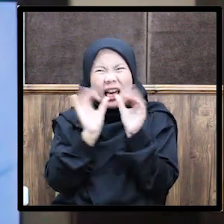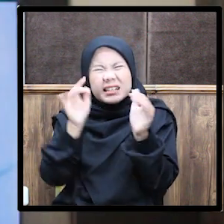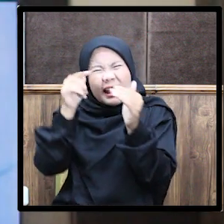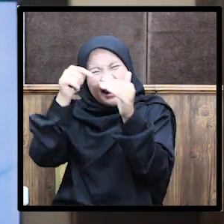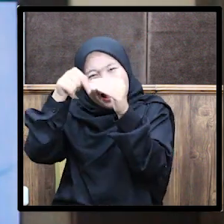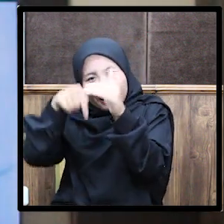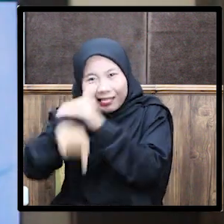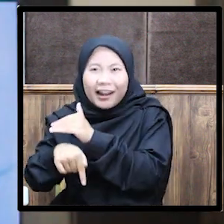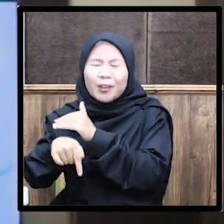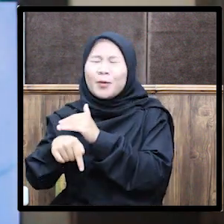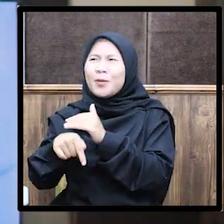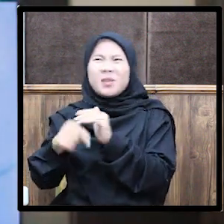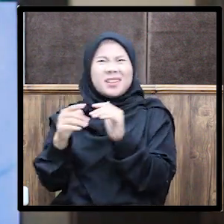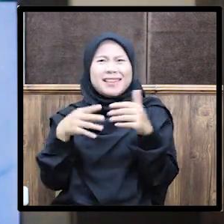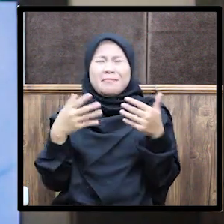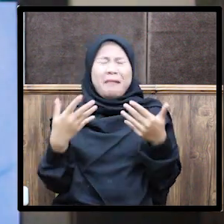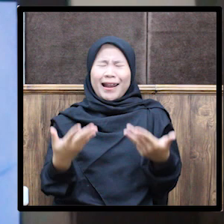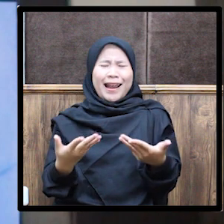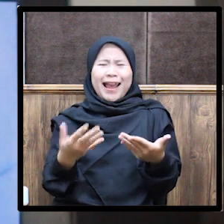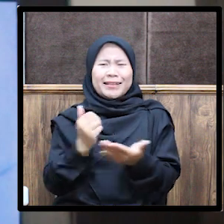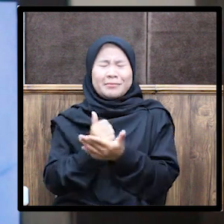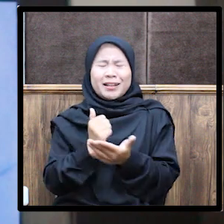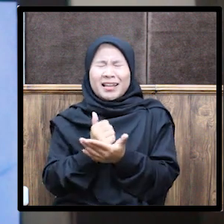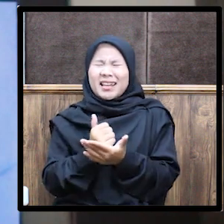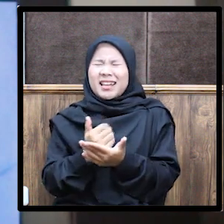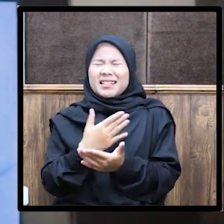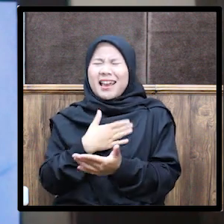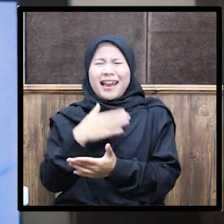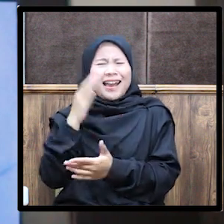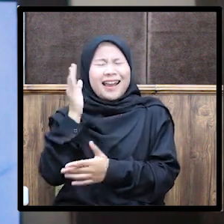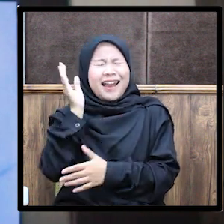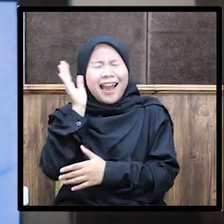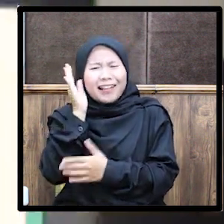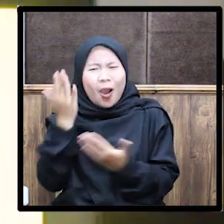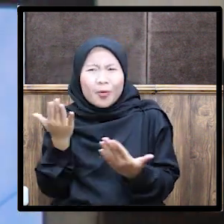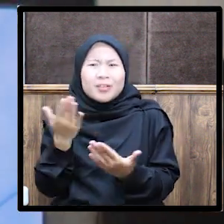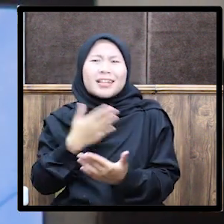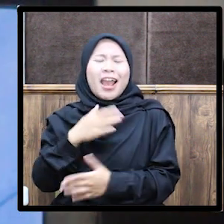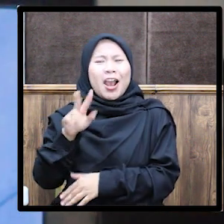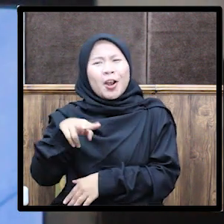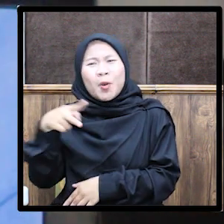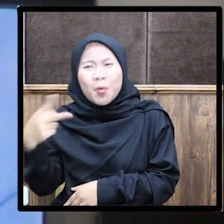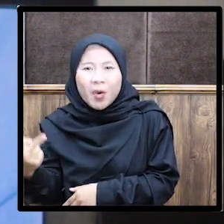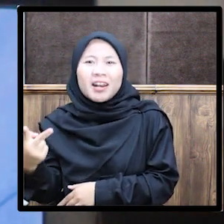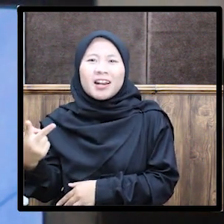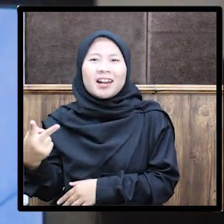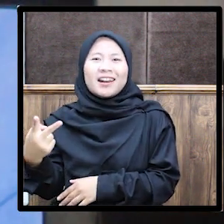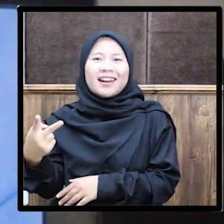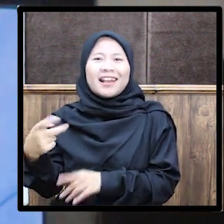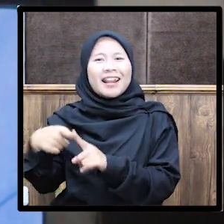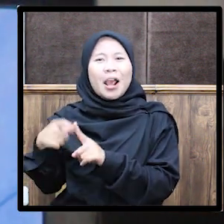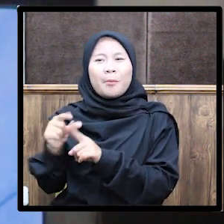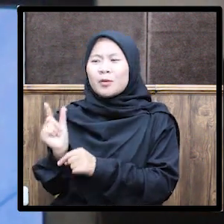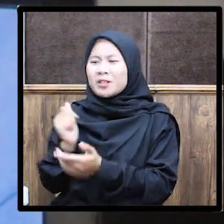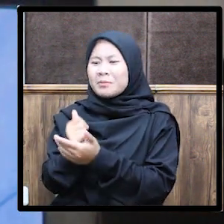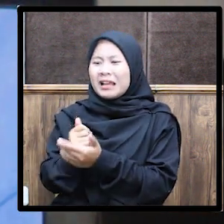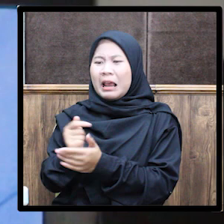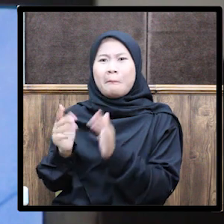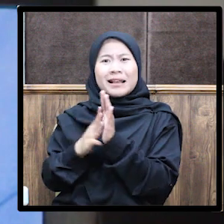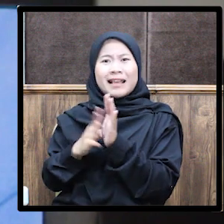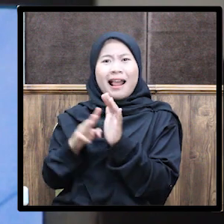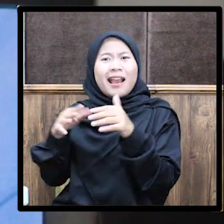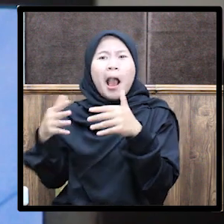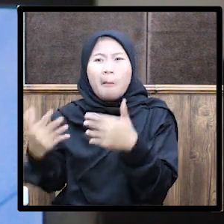gitu. Saya kadang keluar dari zona sebagai seorang KPU kan begitu. Iki persoalan itu di sini.